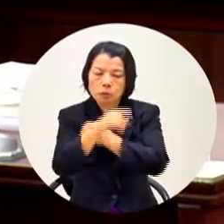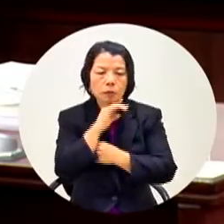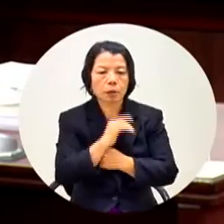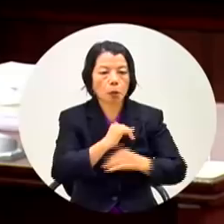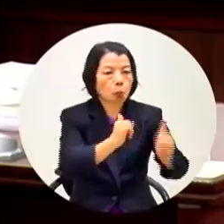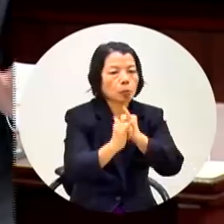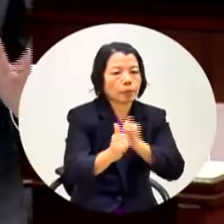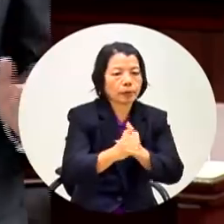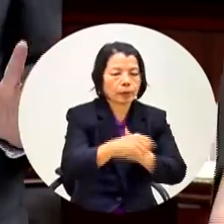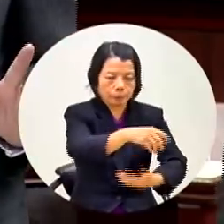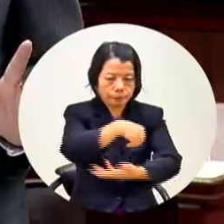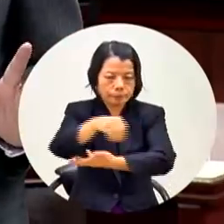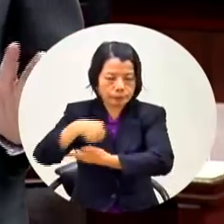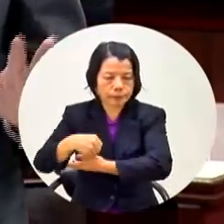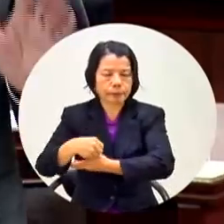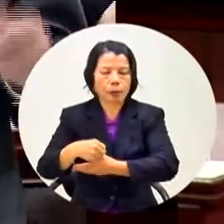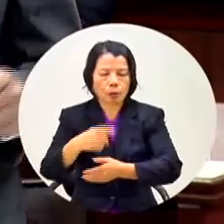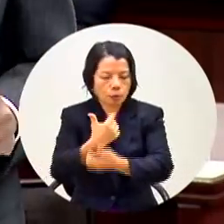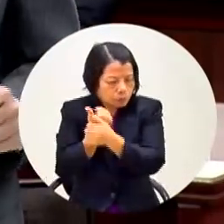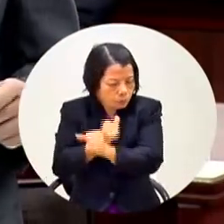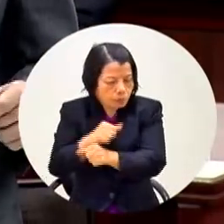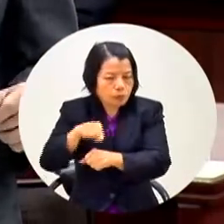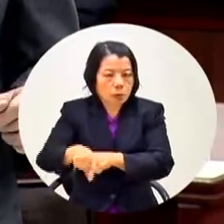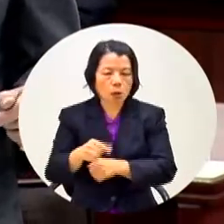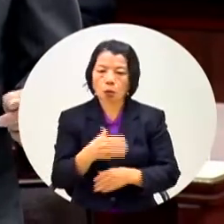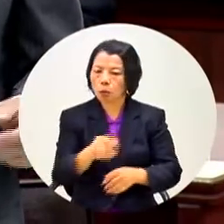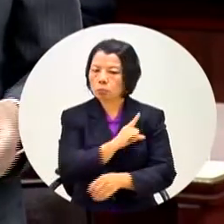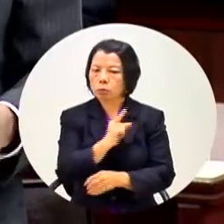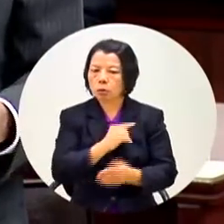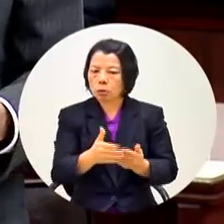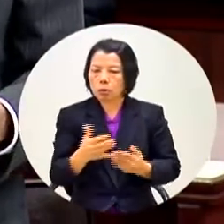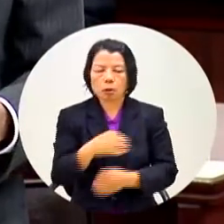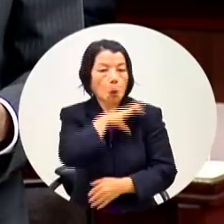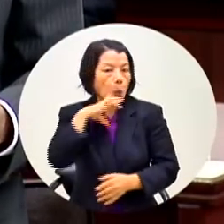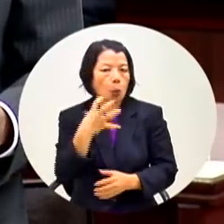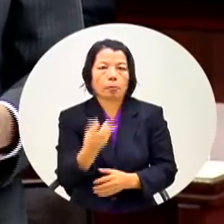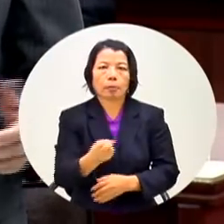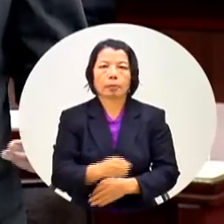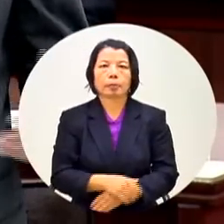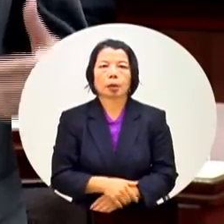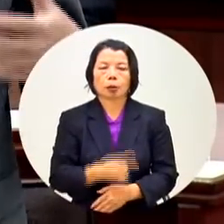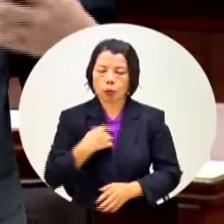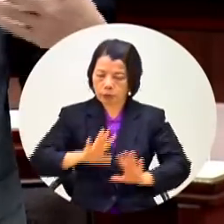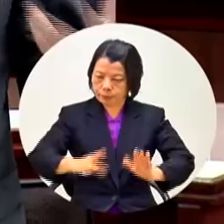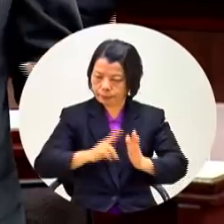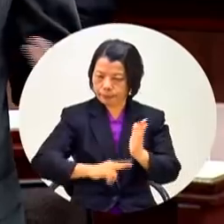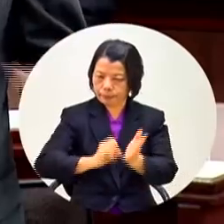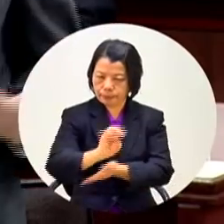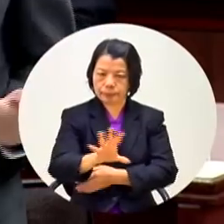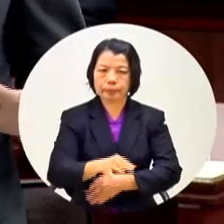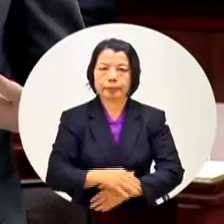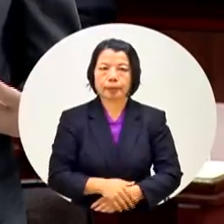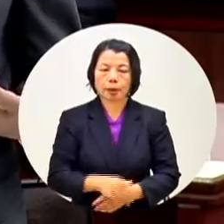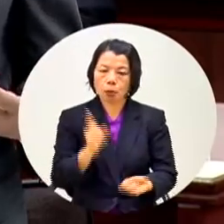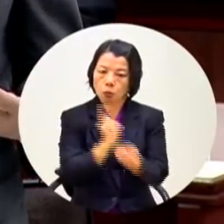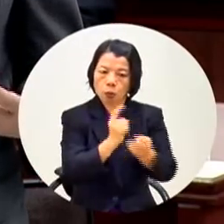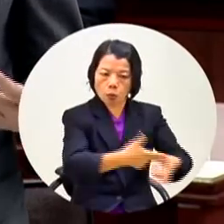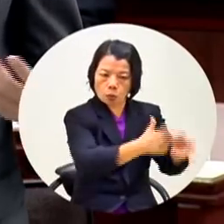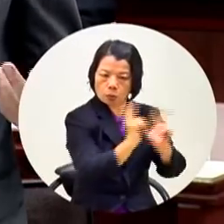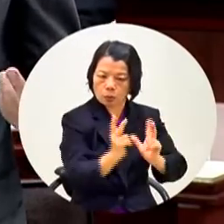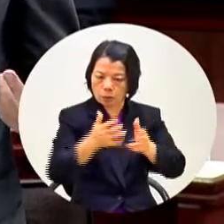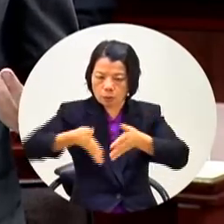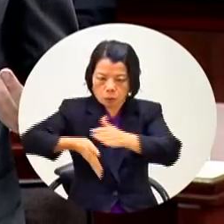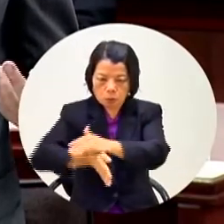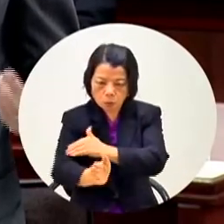们没有预设立场，所以我们是请听民意，所以这一点我要澄清的。那至于说高架跟地下，如果来跟轻轨来做比较的话，那目